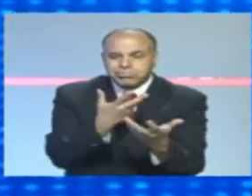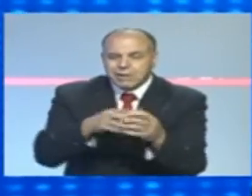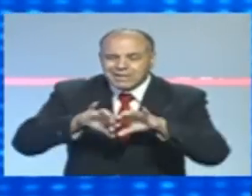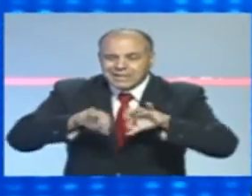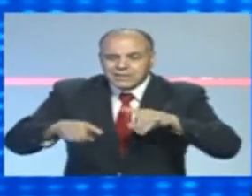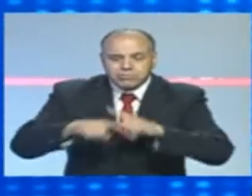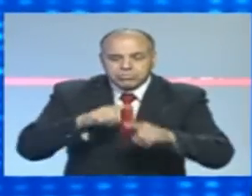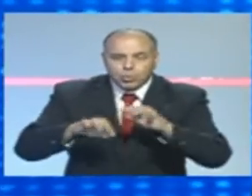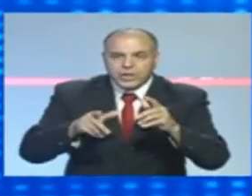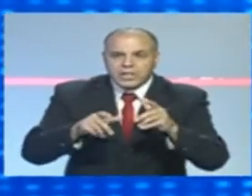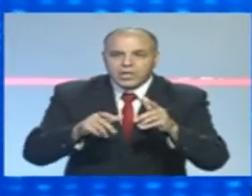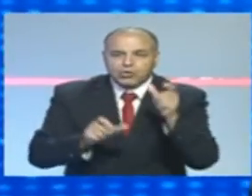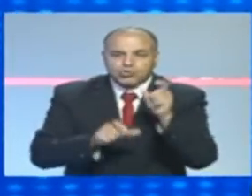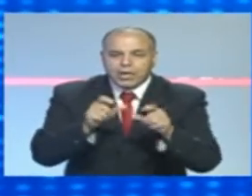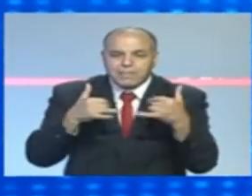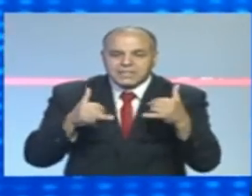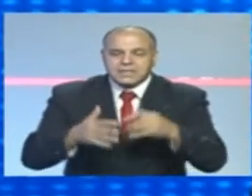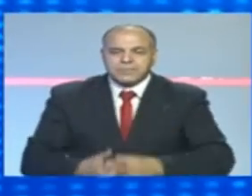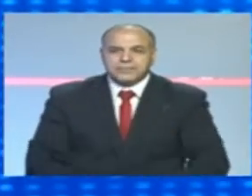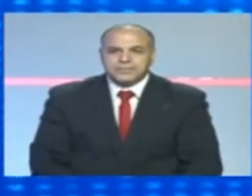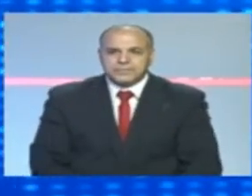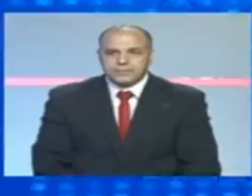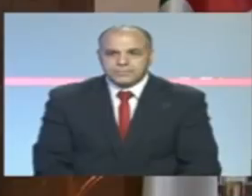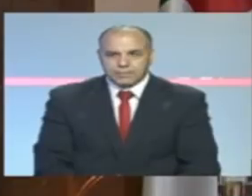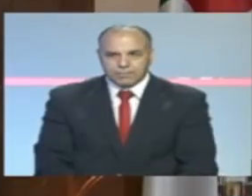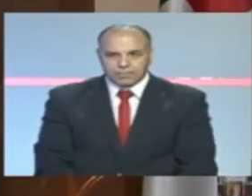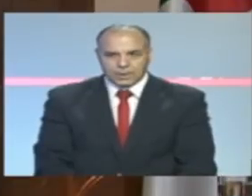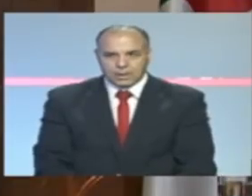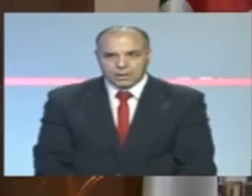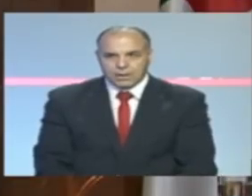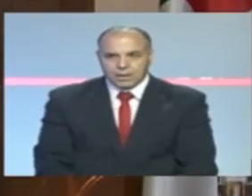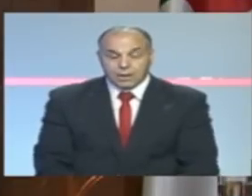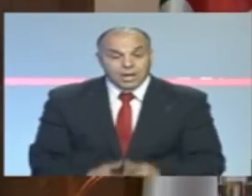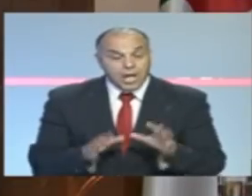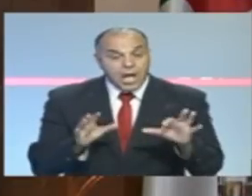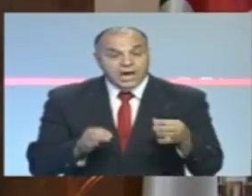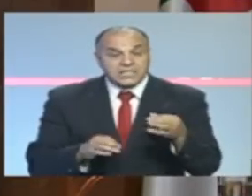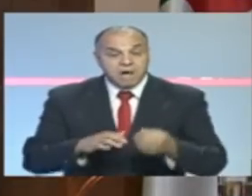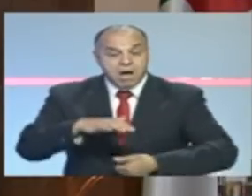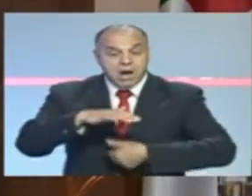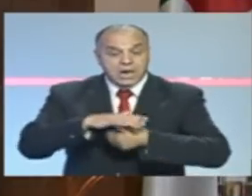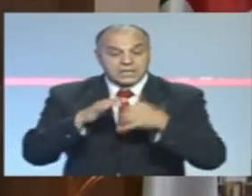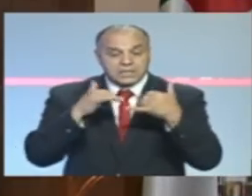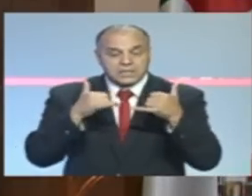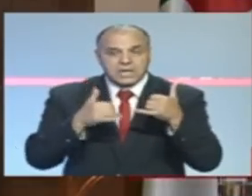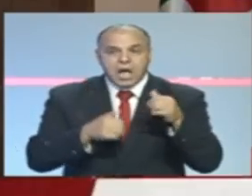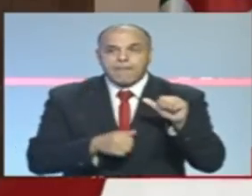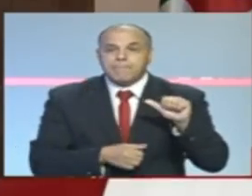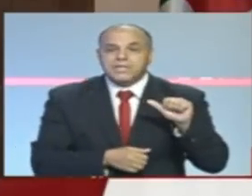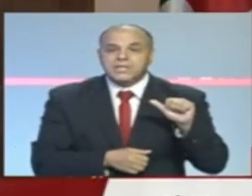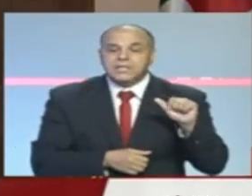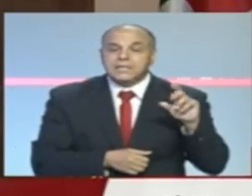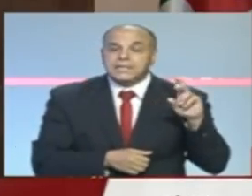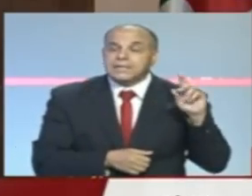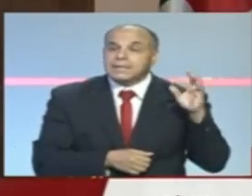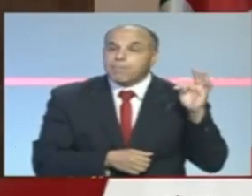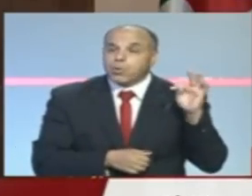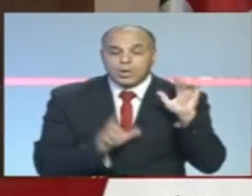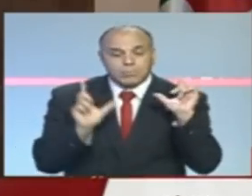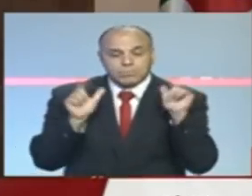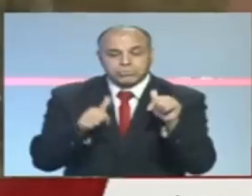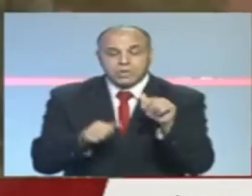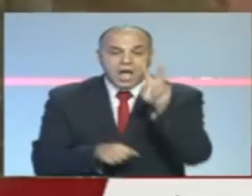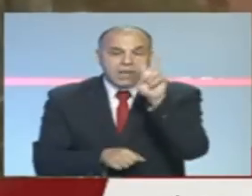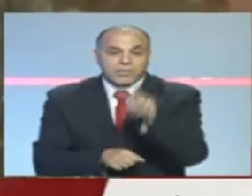بين الجزائريين كشف الرئيس الجزائري عبد المجيد تبون عن القاء القبض على